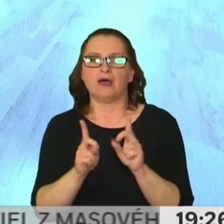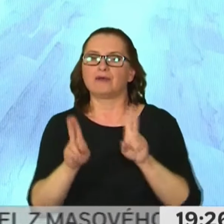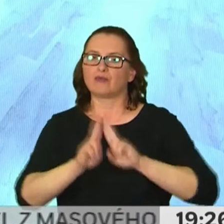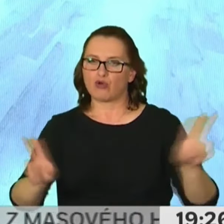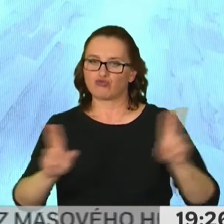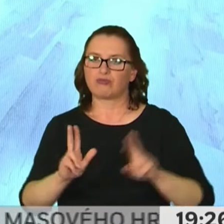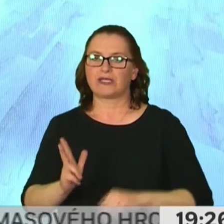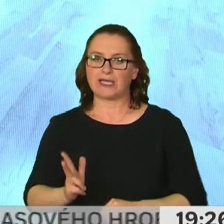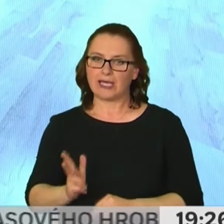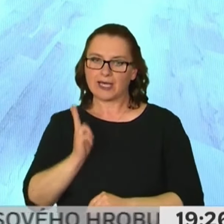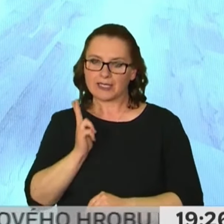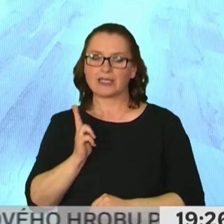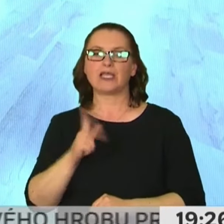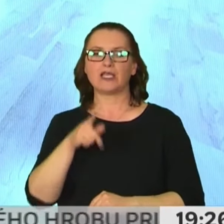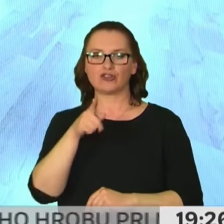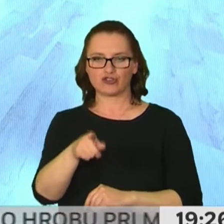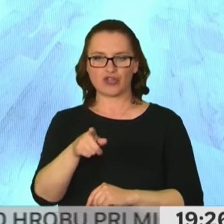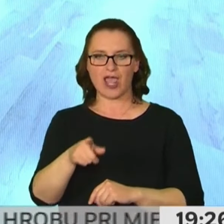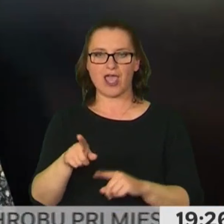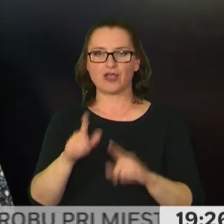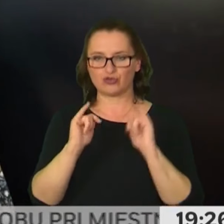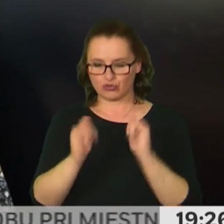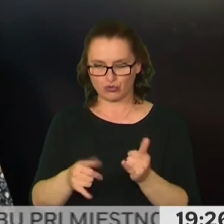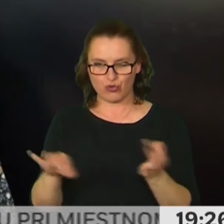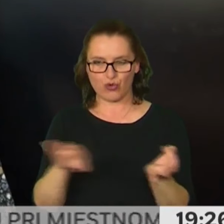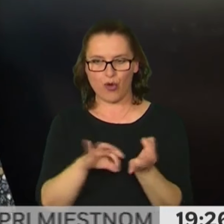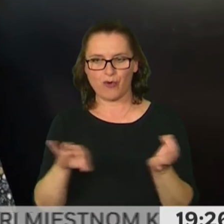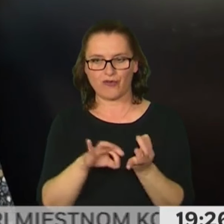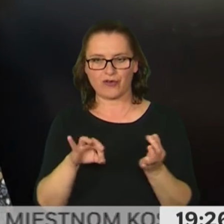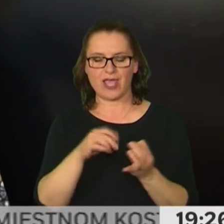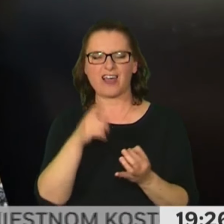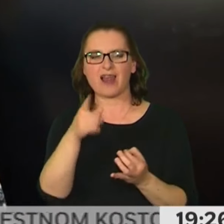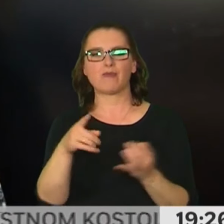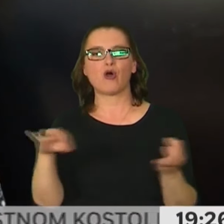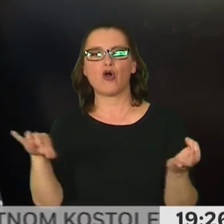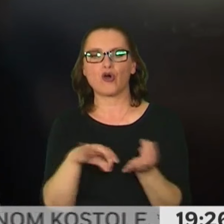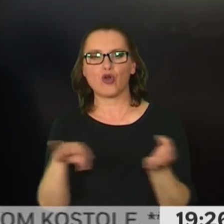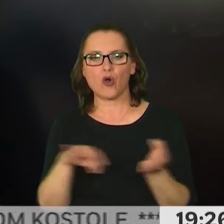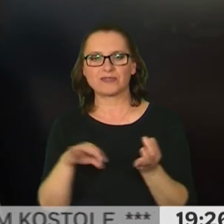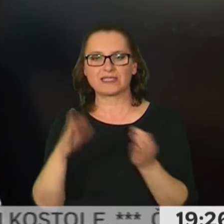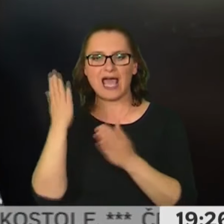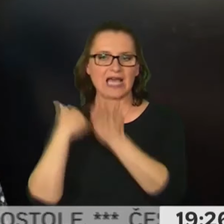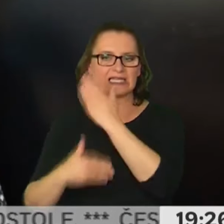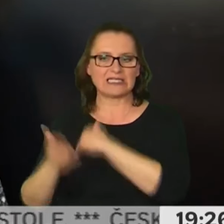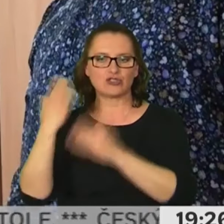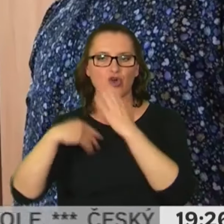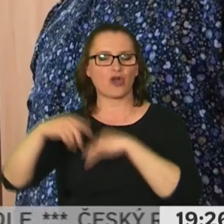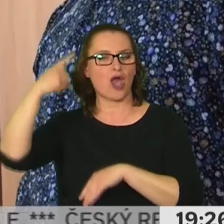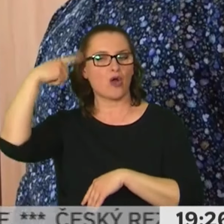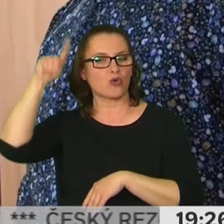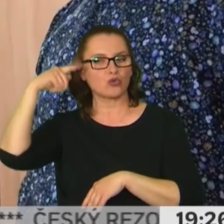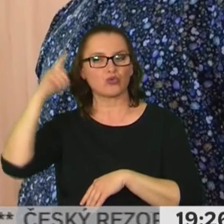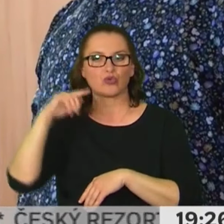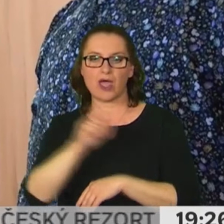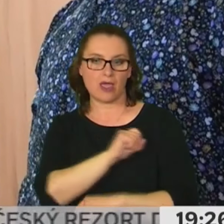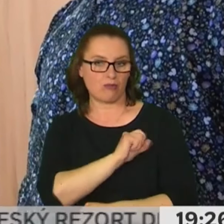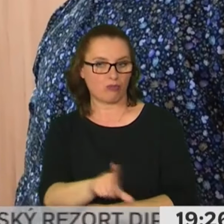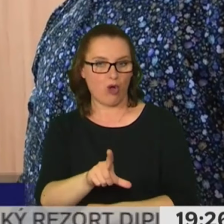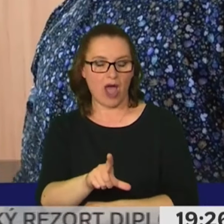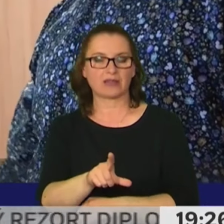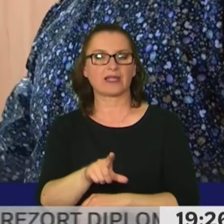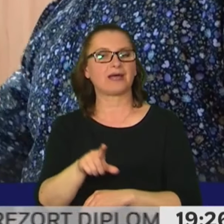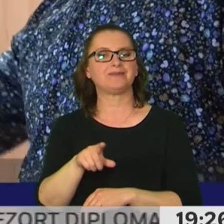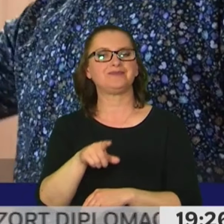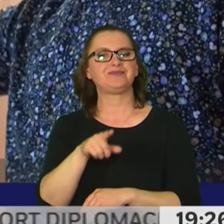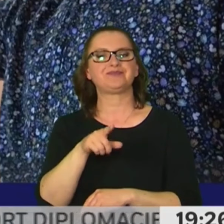hrdí, že v podstate sú Rómovia, pretože tá rómska história a kultúra je naozaj bohatá. Virtuálnu galériu